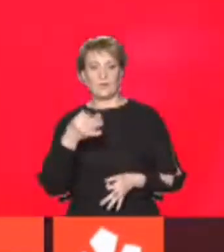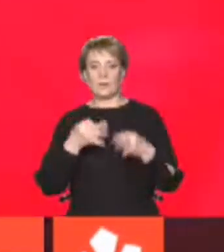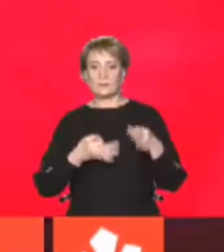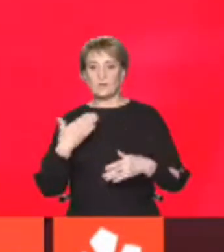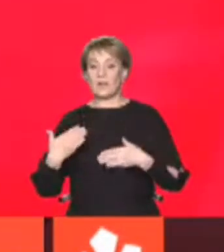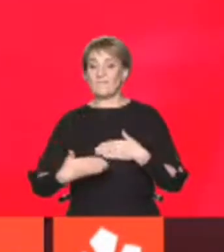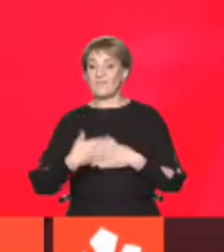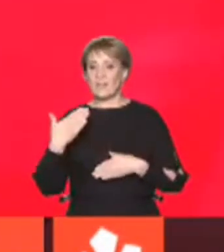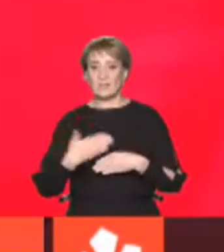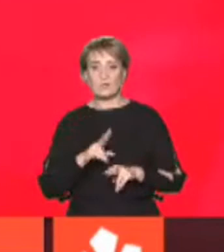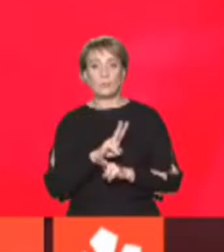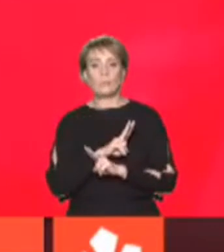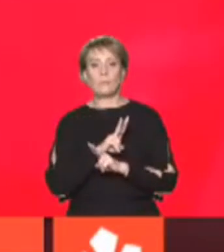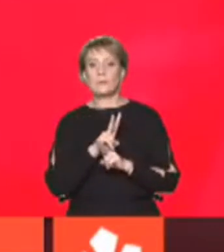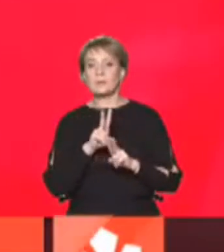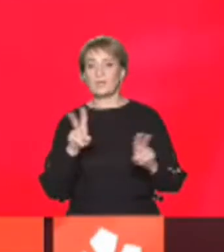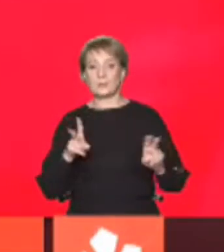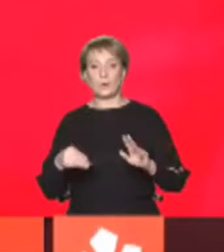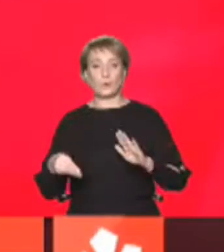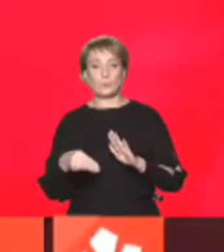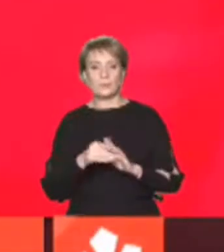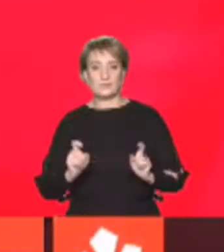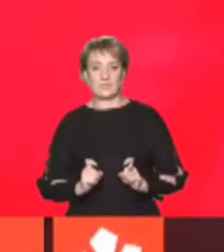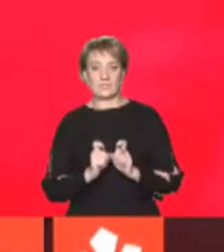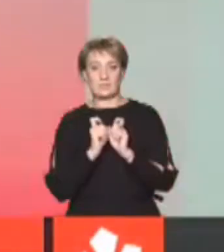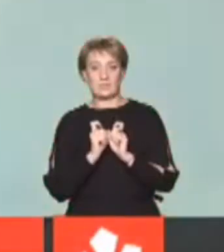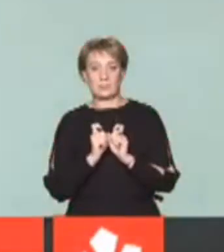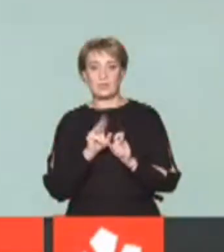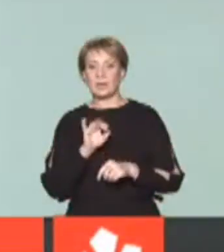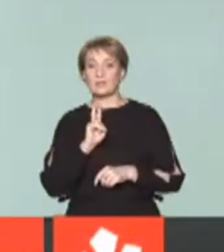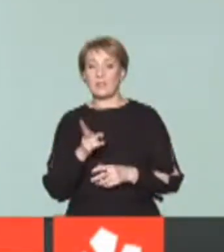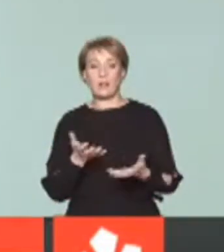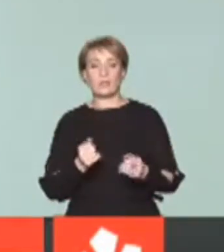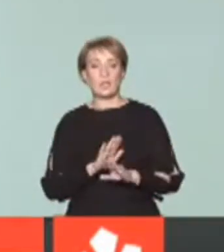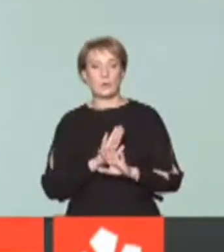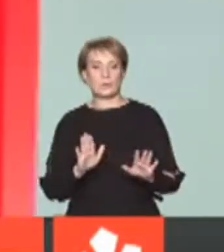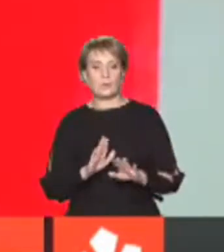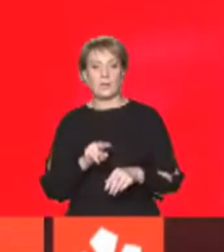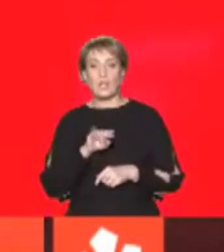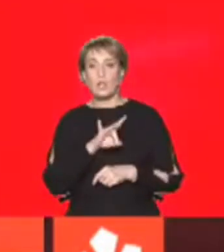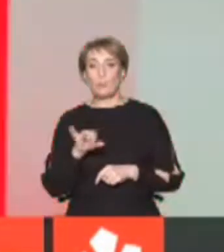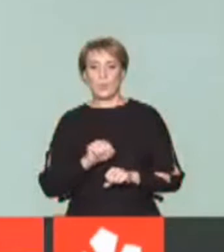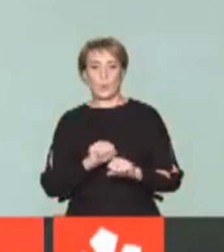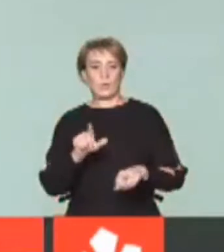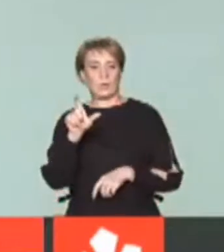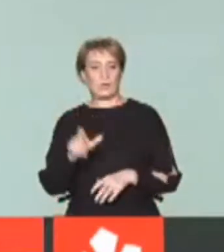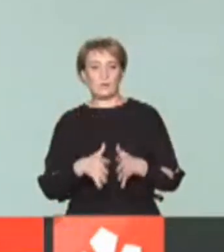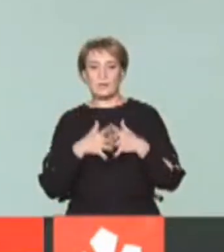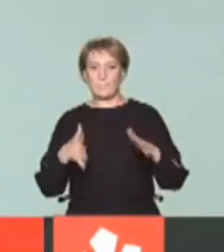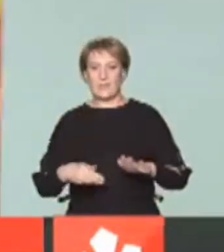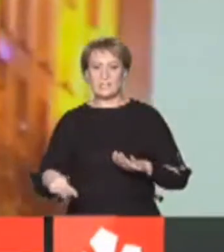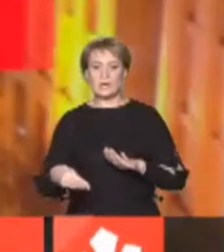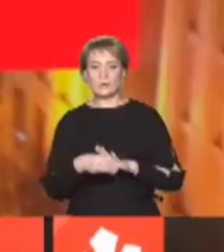вироку ніхто із підозрюваних у гучних корупційних скандалах так і не отримав. Про героїв найбільших